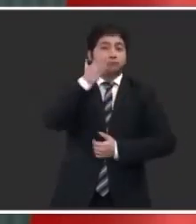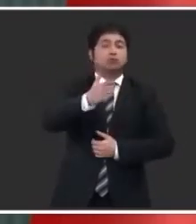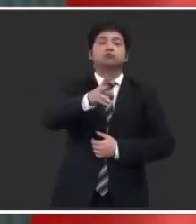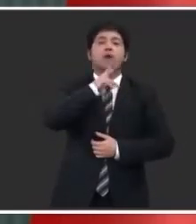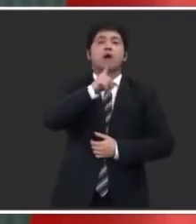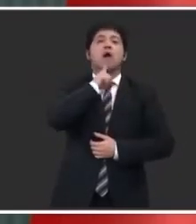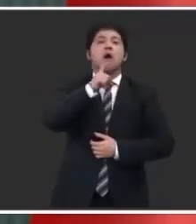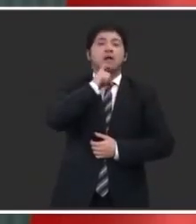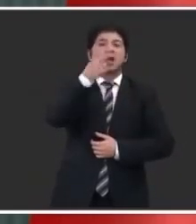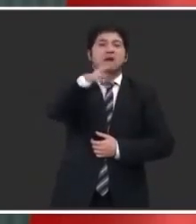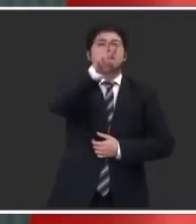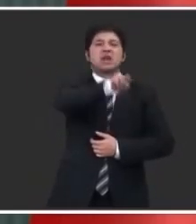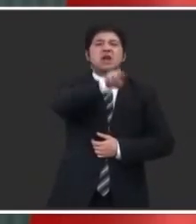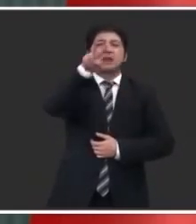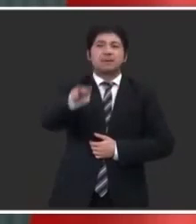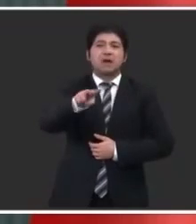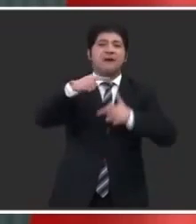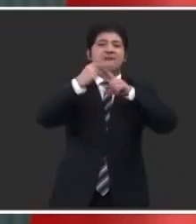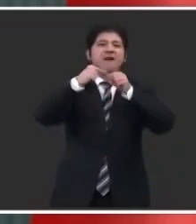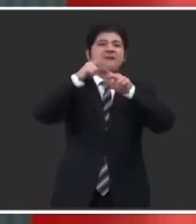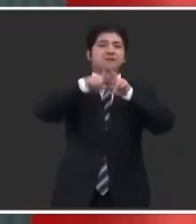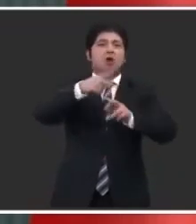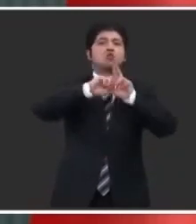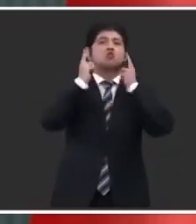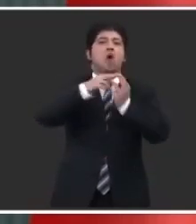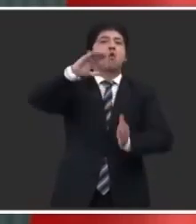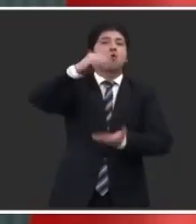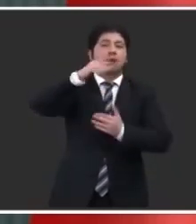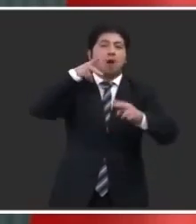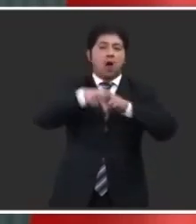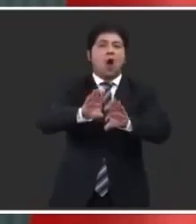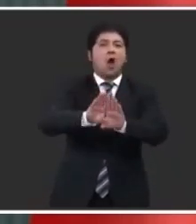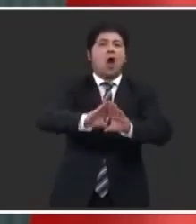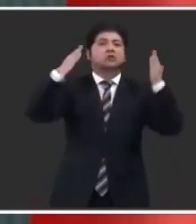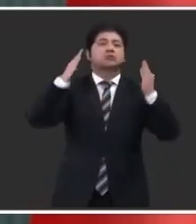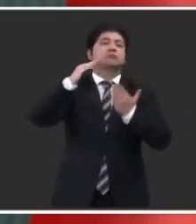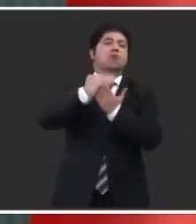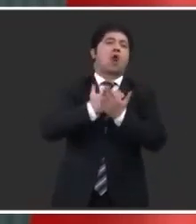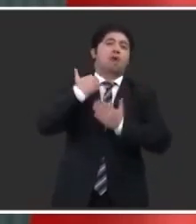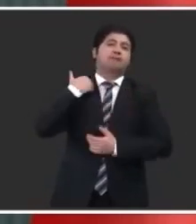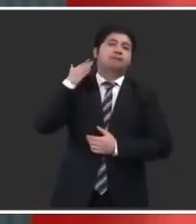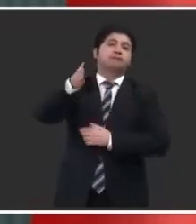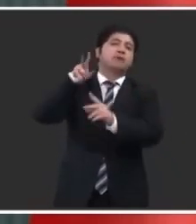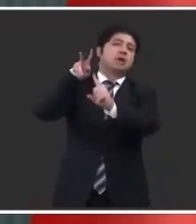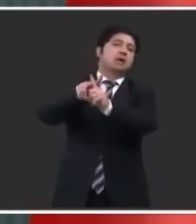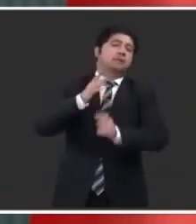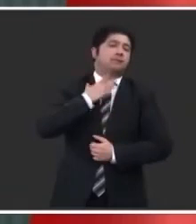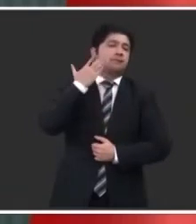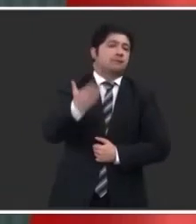Katar'da 2022 FIFA Dünya Kupası açılış programına katılacağız